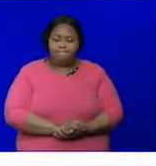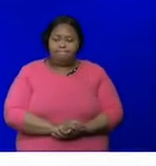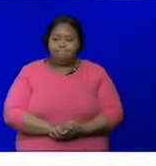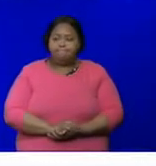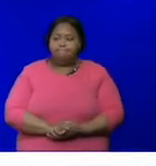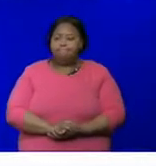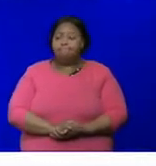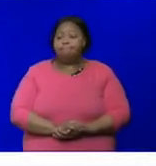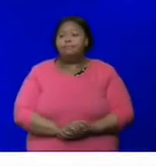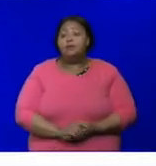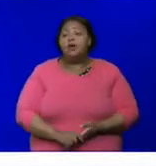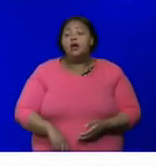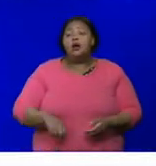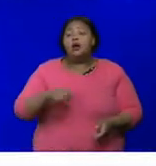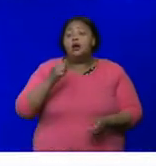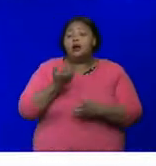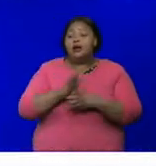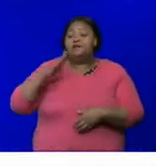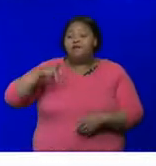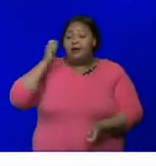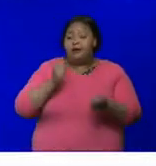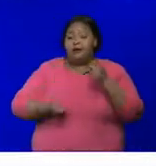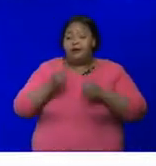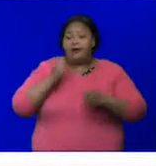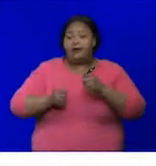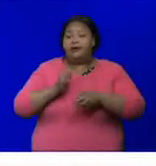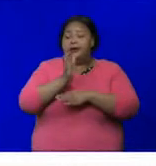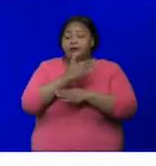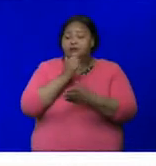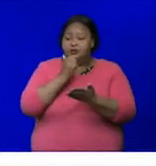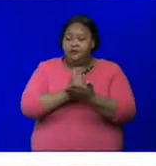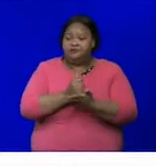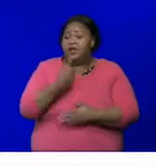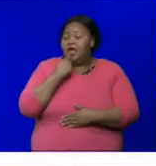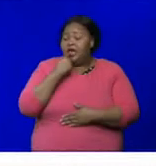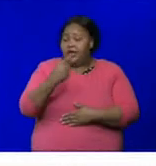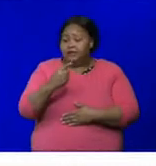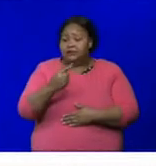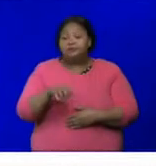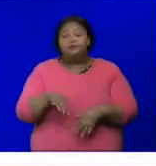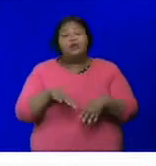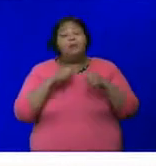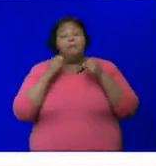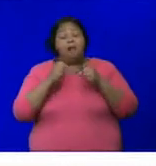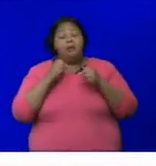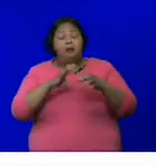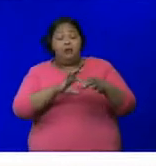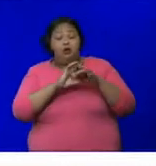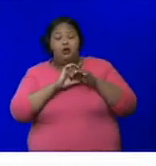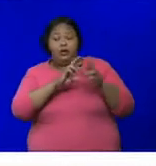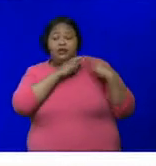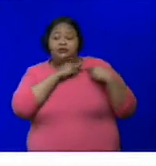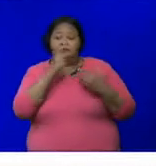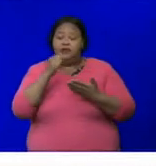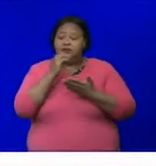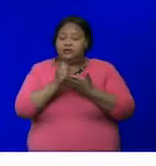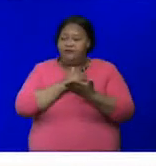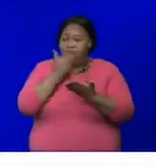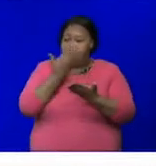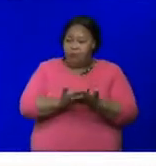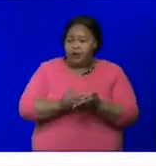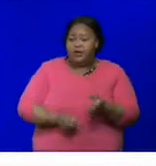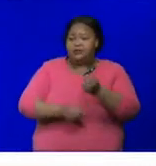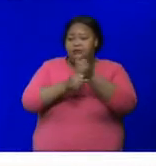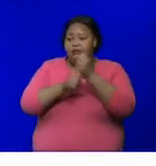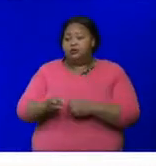Canada kuleli lithi litimisele kusekela ngetindlela letahlukene bantfu labaselihlangothini lwekonga nekubolekisa kude